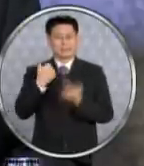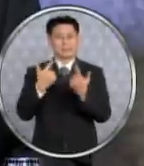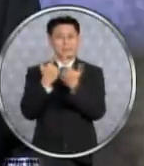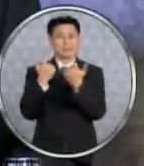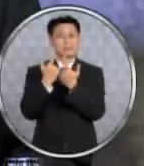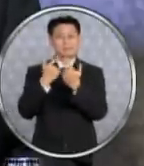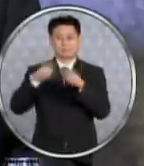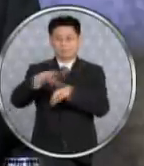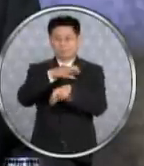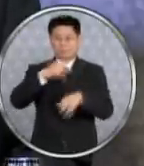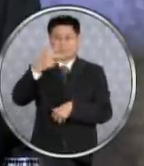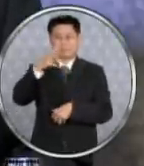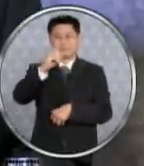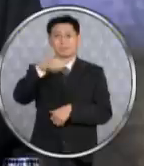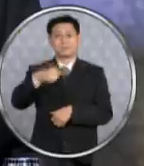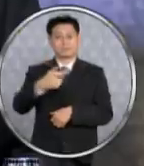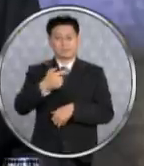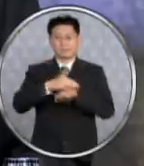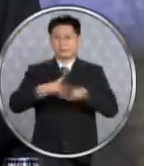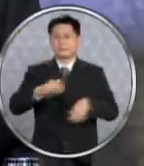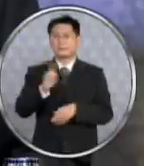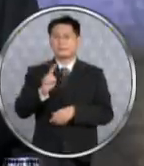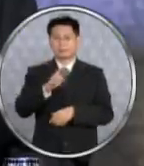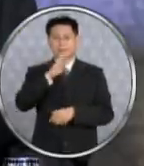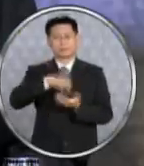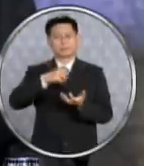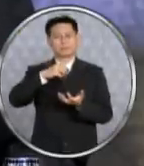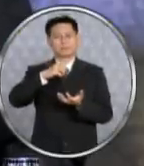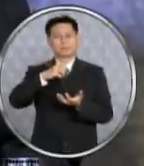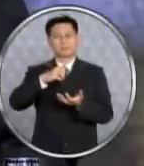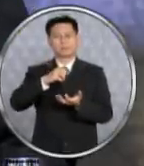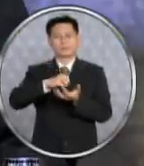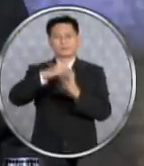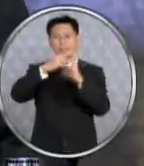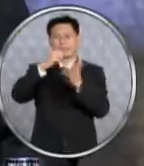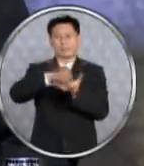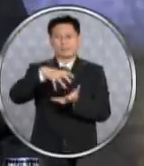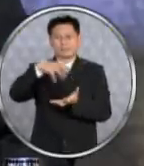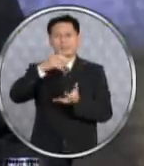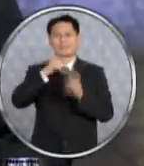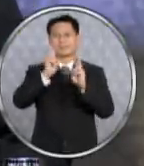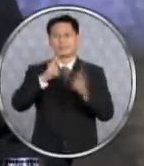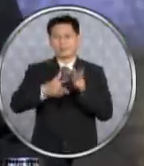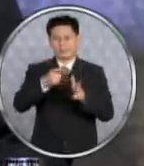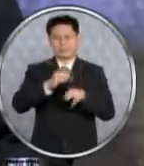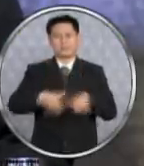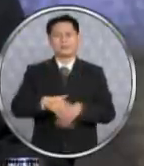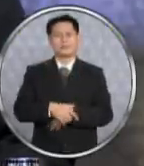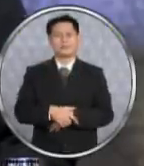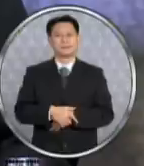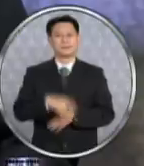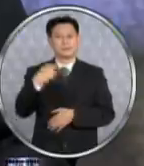地区700万人最安全的核能电厂的核能安全。而最频繁可